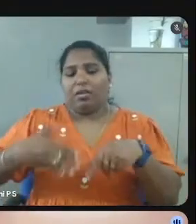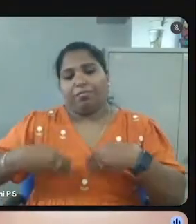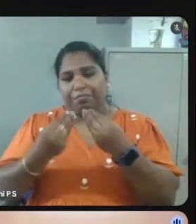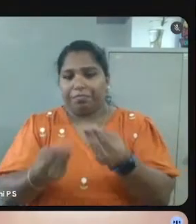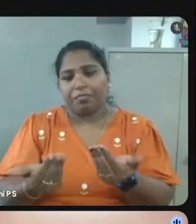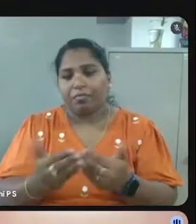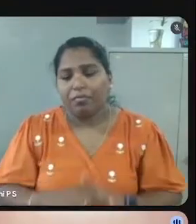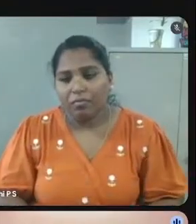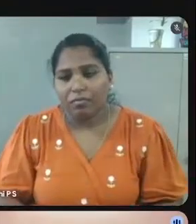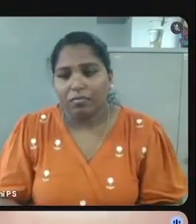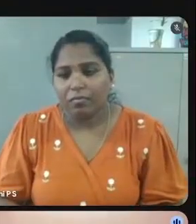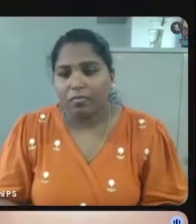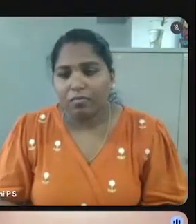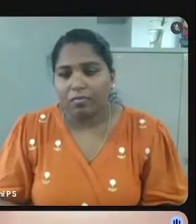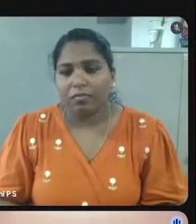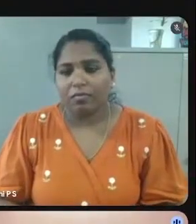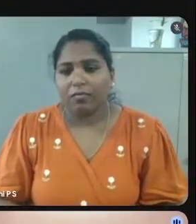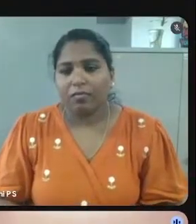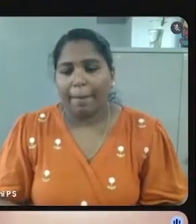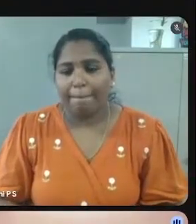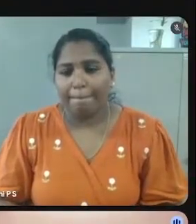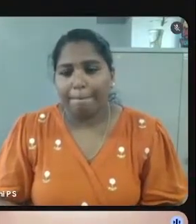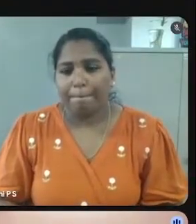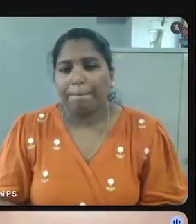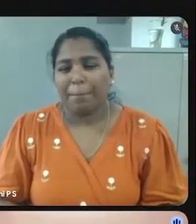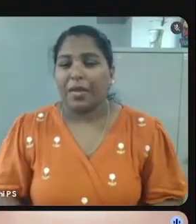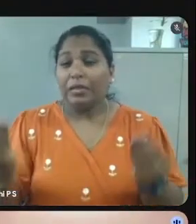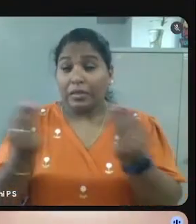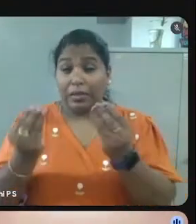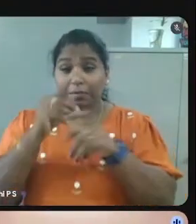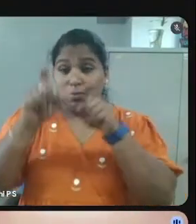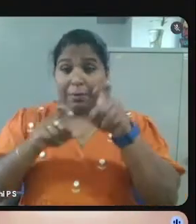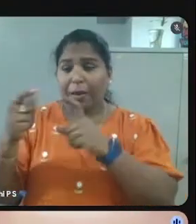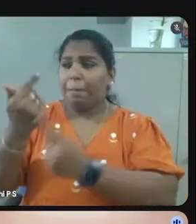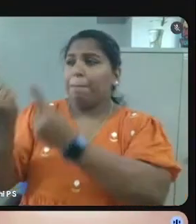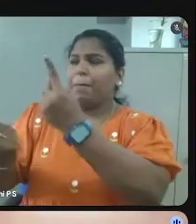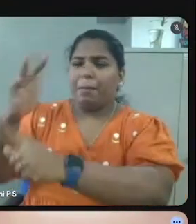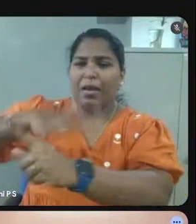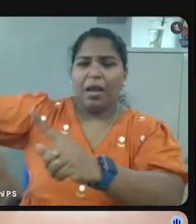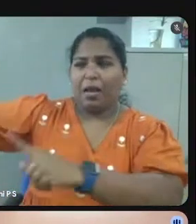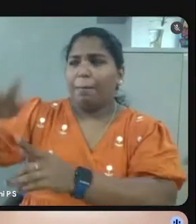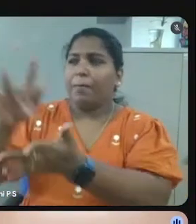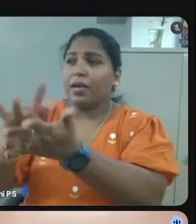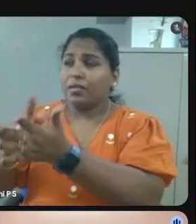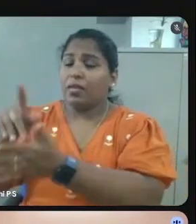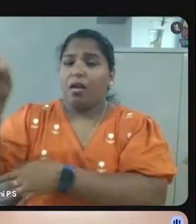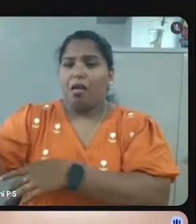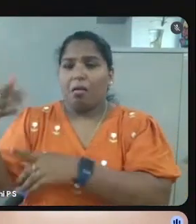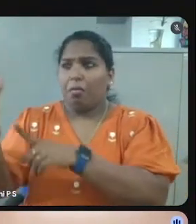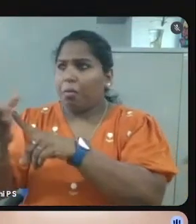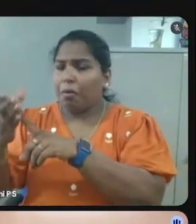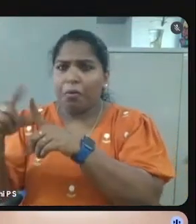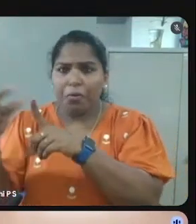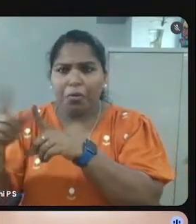അവർ പിന്നെ പബ്ലിക് പ്ലേസിലല്ല അവർ മാസ്റ്റർബേഷൻ ചെയ്യുന്നത്. ആ ആൾക്കാരെ നമുക്ക് ഐഡന്റിഫിക്കേഷൻ ചെയ്ത് പ്രൈവറ്റ് പ്ലേസിൽ